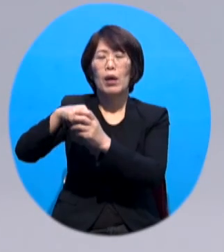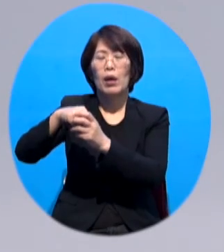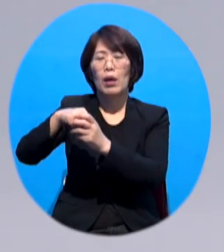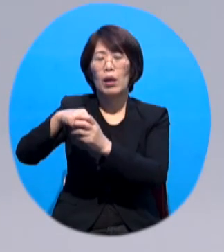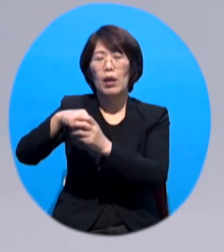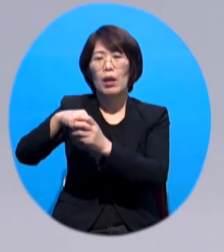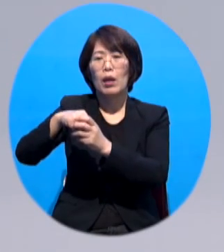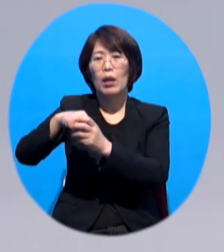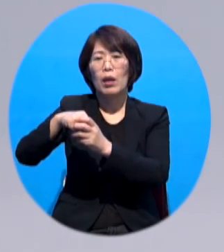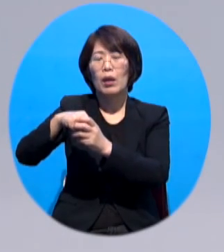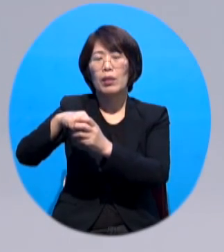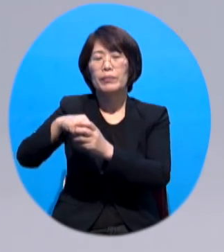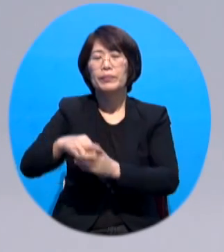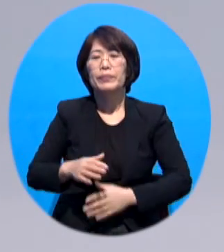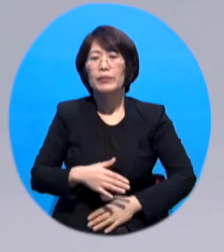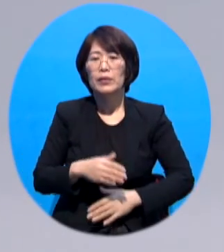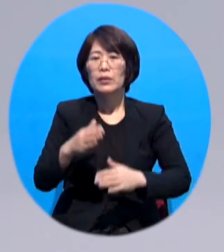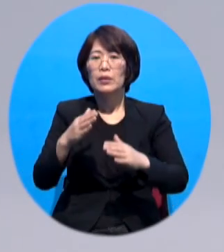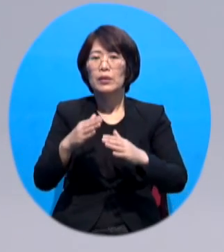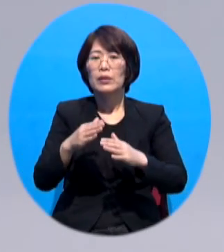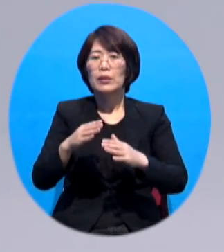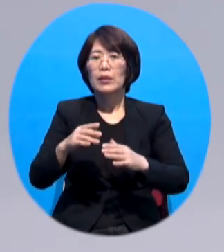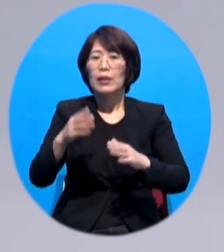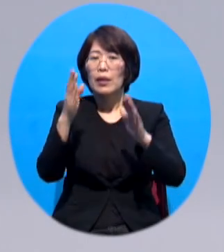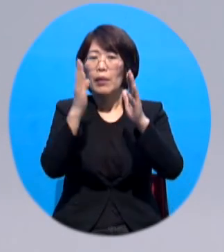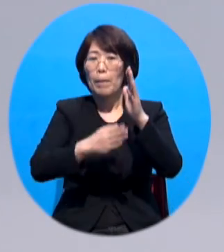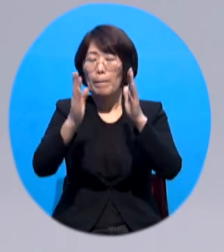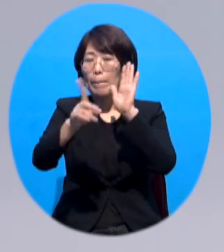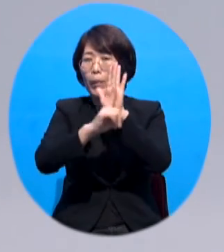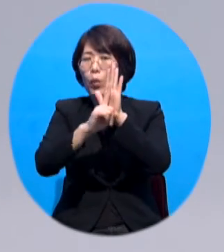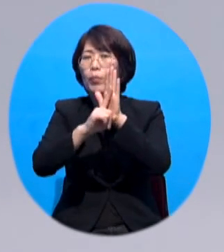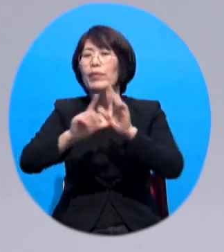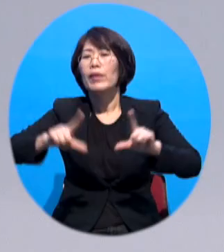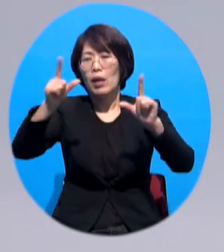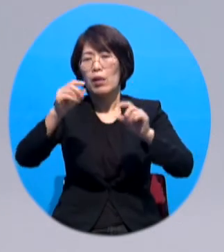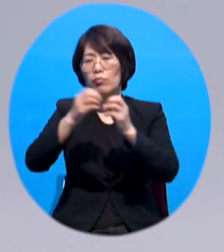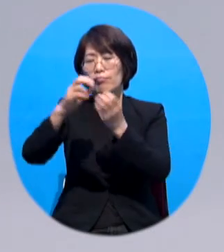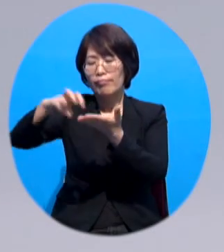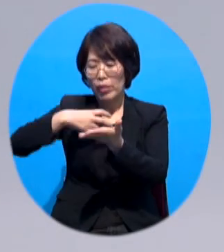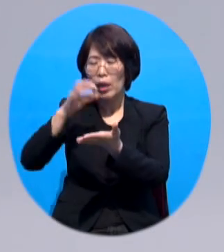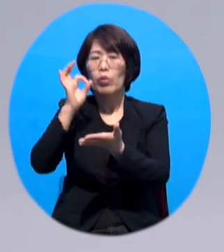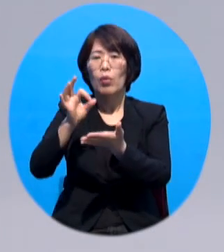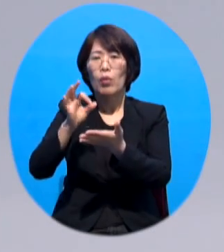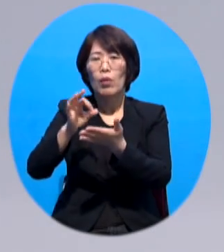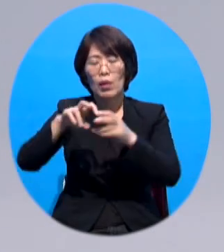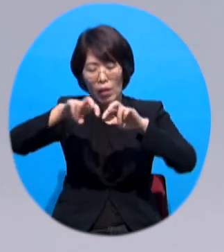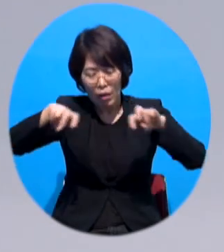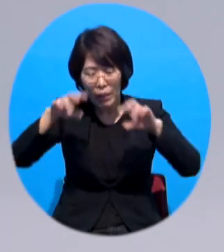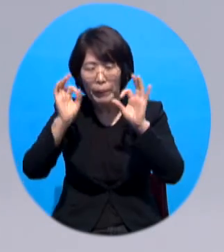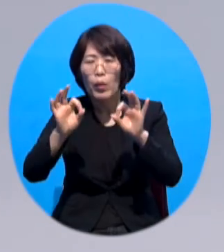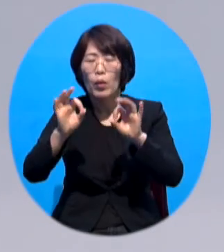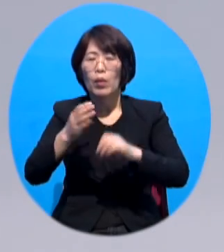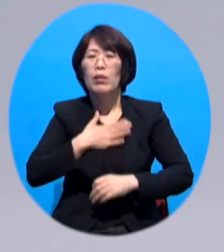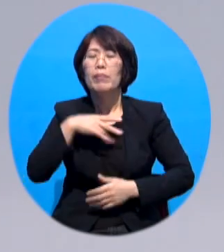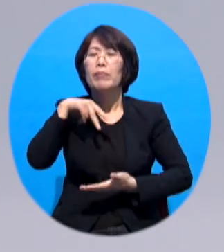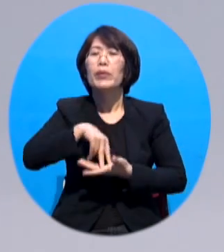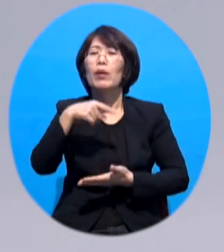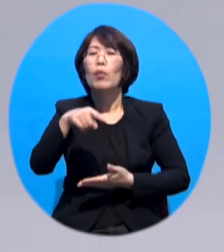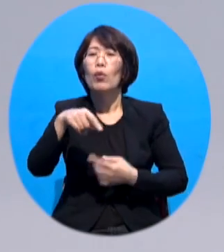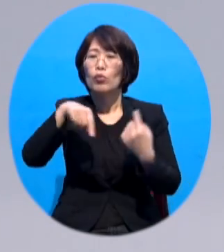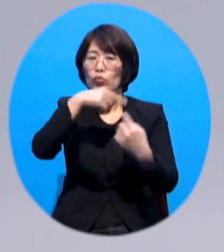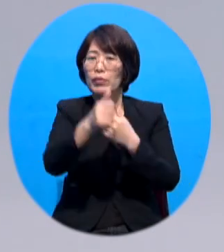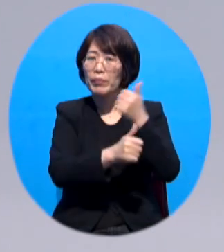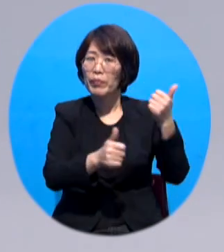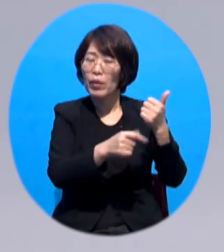따고 그 공 못한 1 저에게 문자로 연락이 왔고 그 과정을 들여다 보여서 제가 그 운영